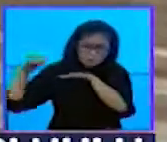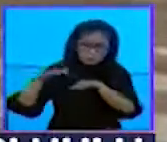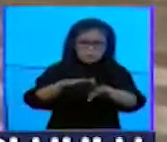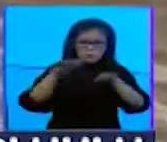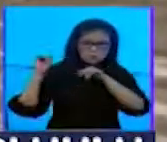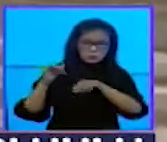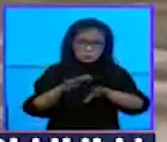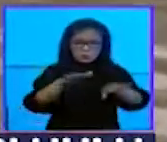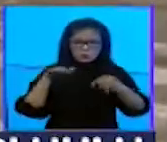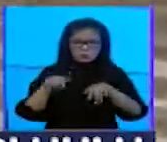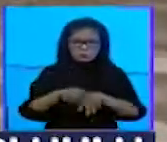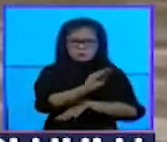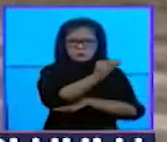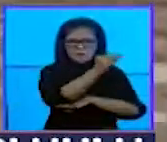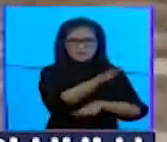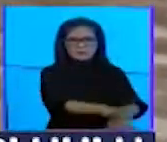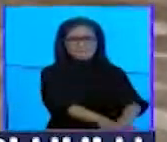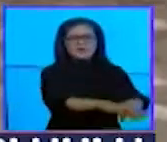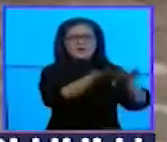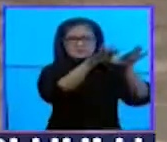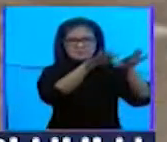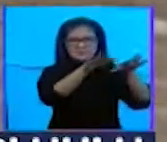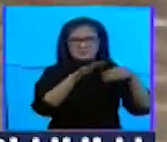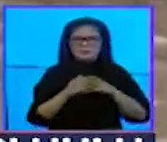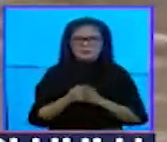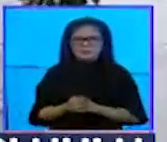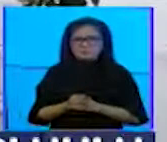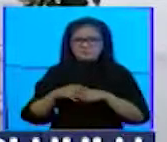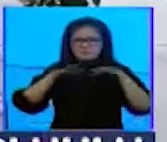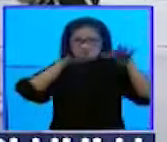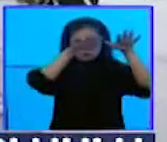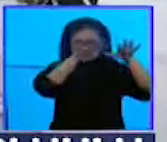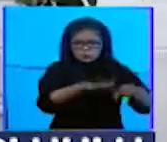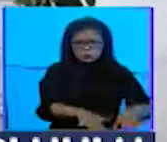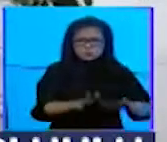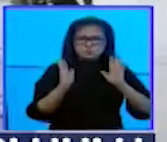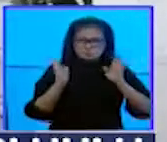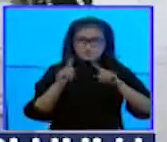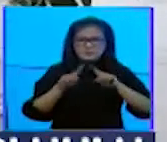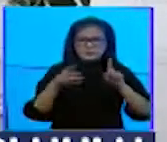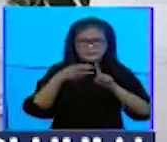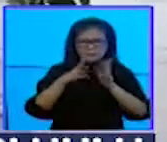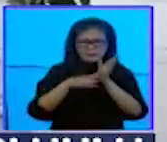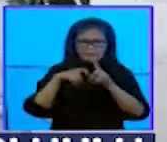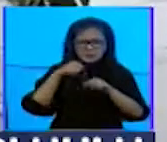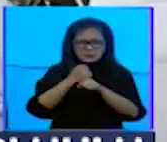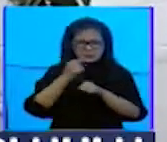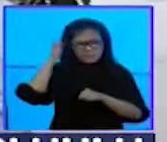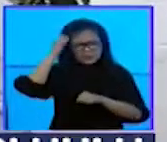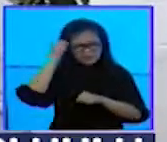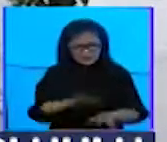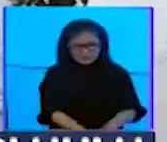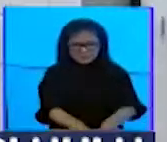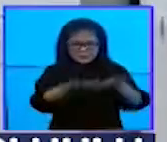penyebab ibukota tergenang meski saat ini banjir sudah surut BMKG memprediksi curah hujan kembali tinggi pada 23